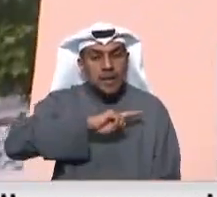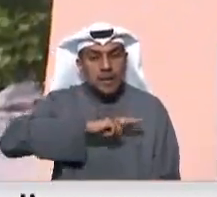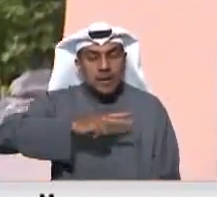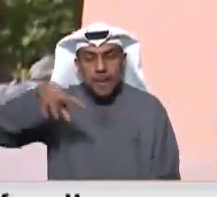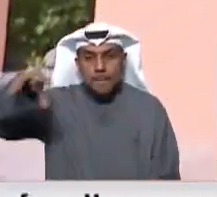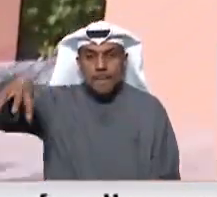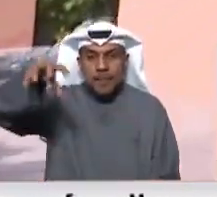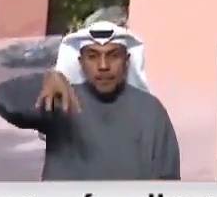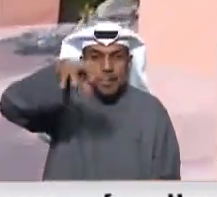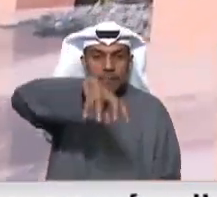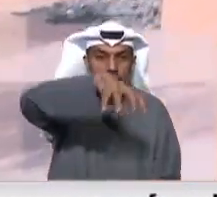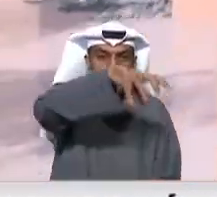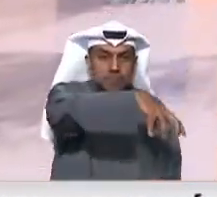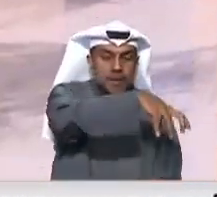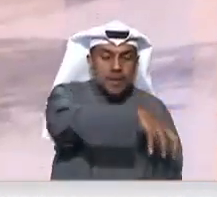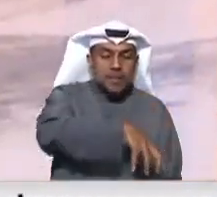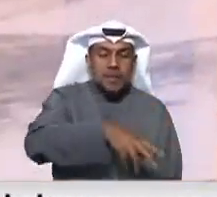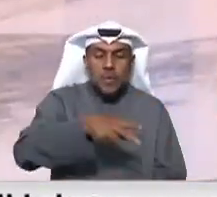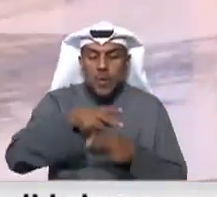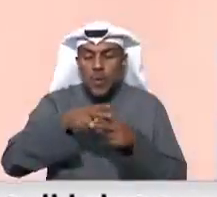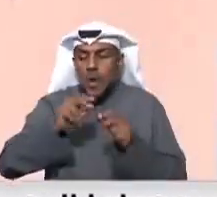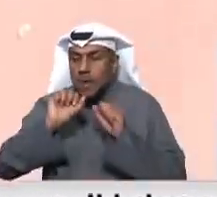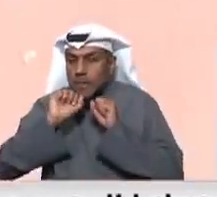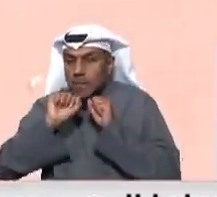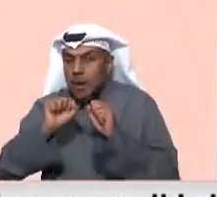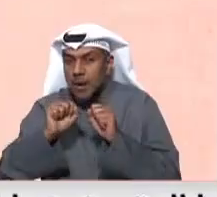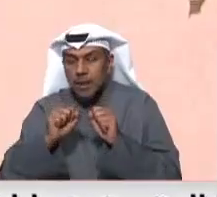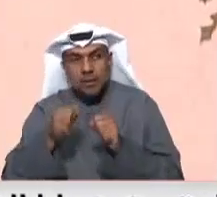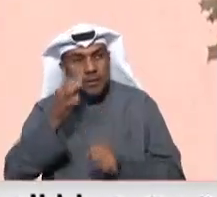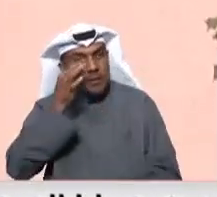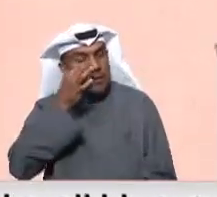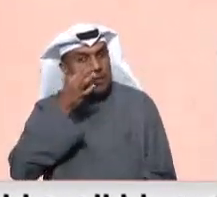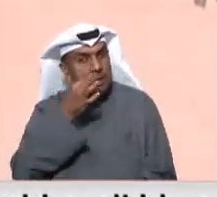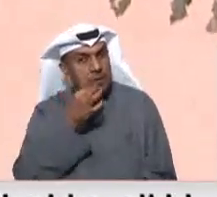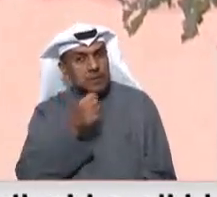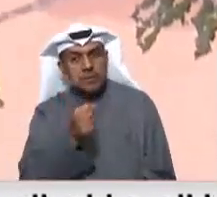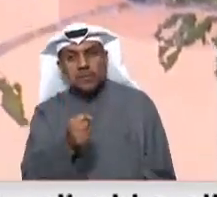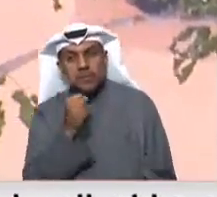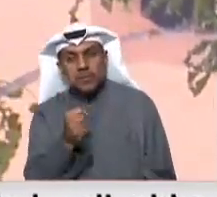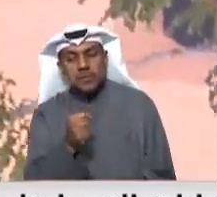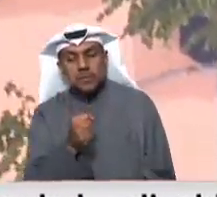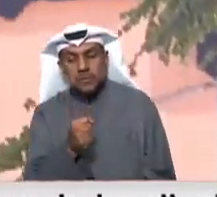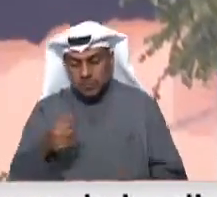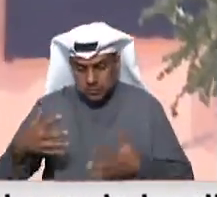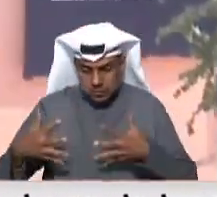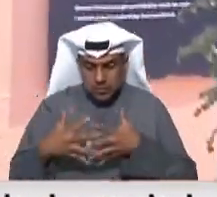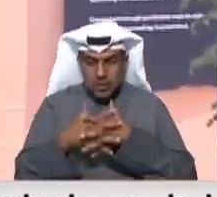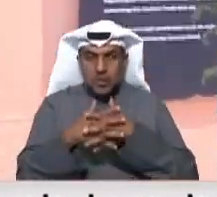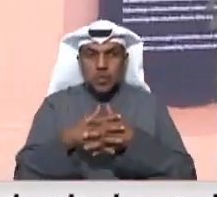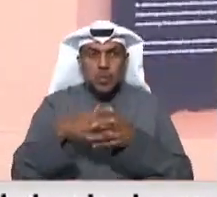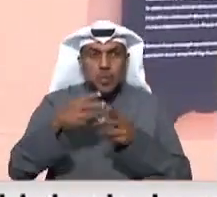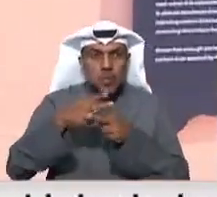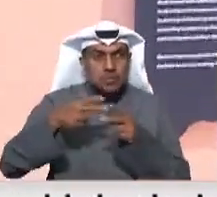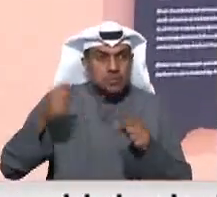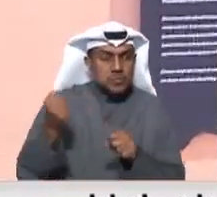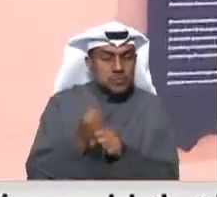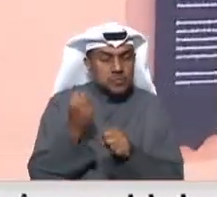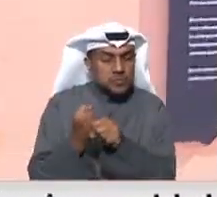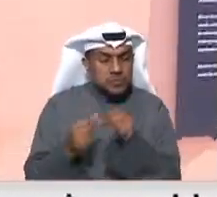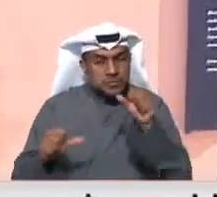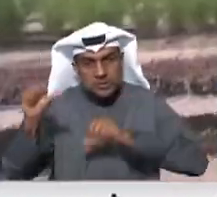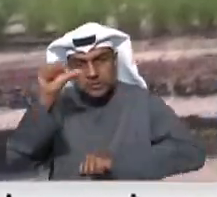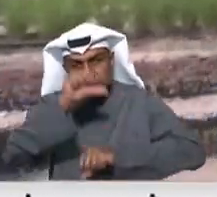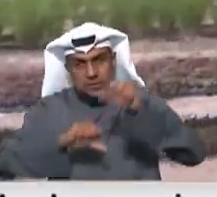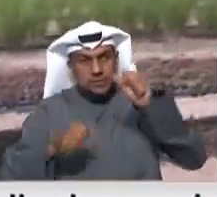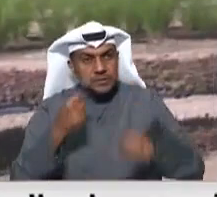غير حكوميه تحت شعار نحو الاستدامه نتيجه تضافر جهود ابناء الكويت القائمين على الجناح والساعين